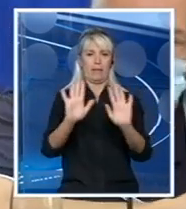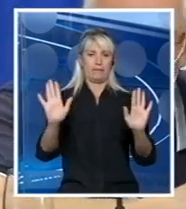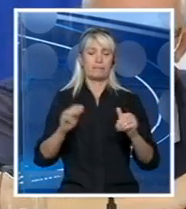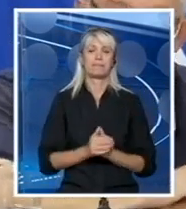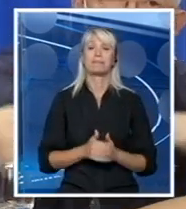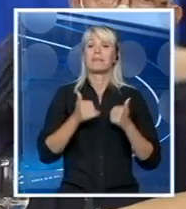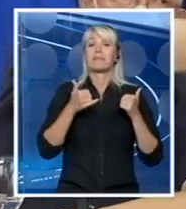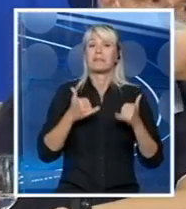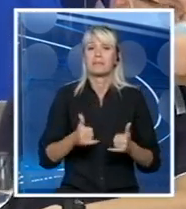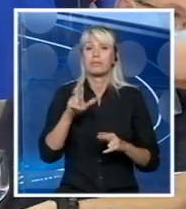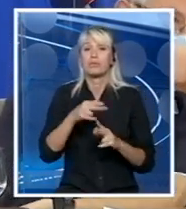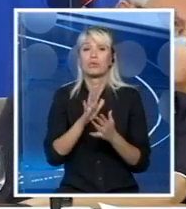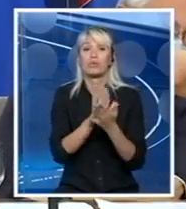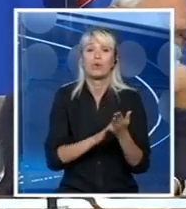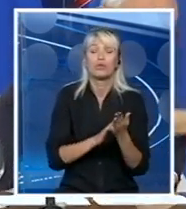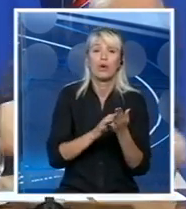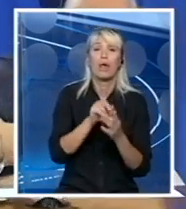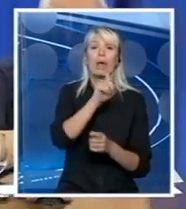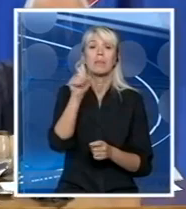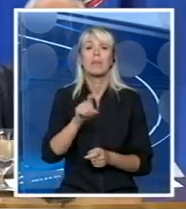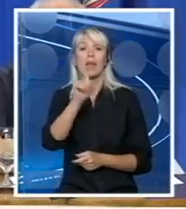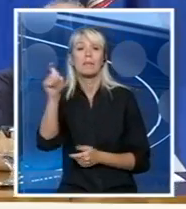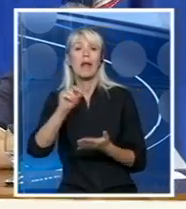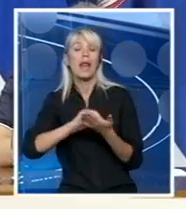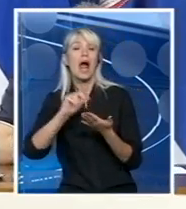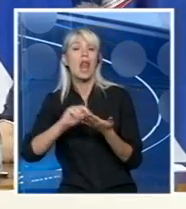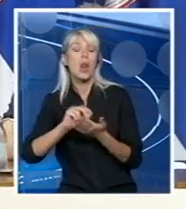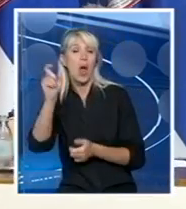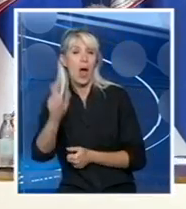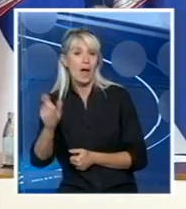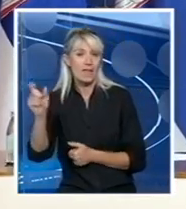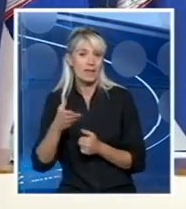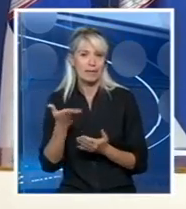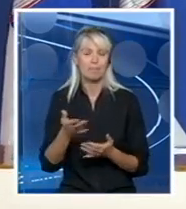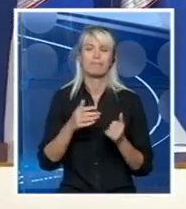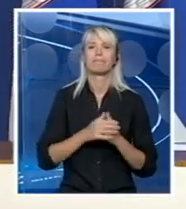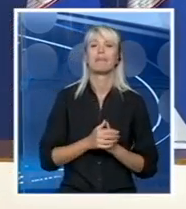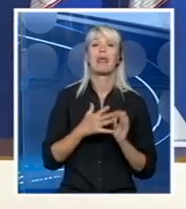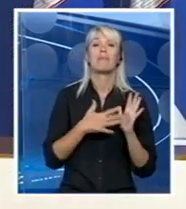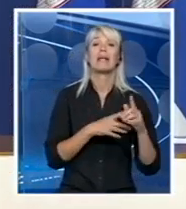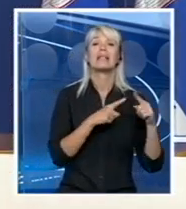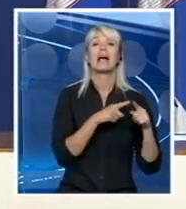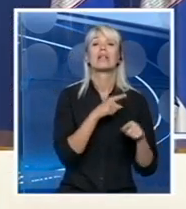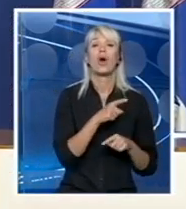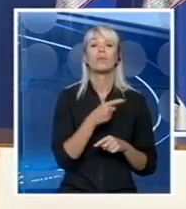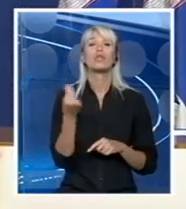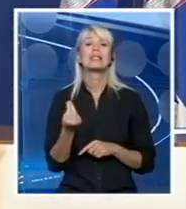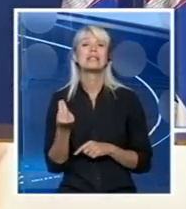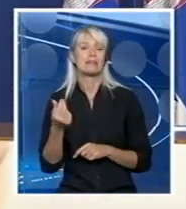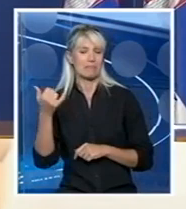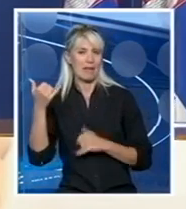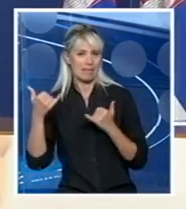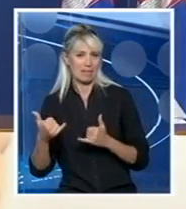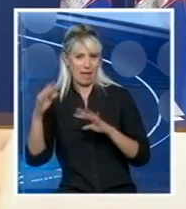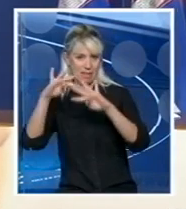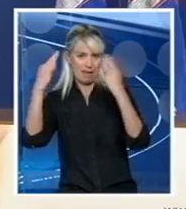sa pitanjima. Idemo, izvolite, portal Srbija danas. Dobar dan, Milica Tomić, portal Srbija danas. Imam